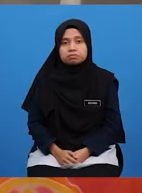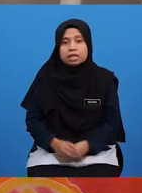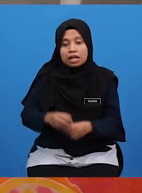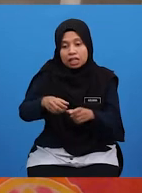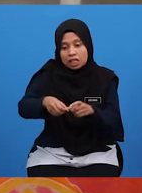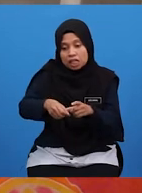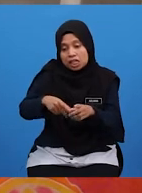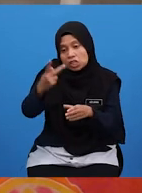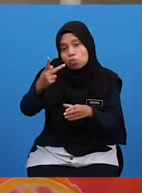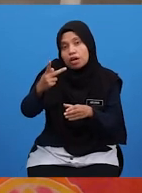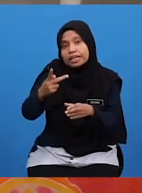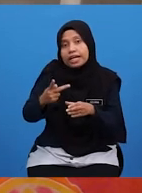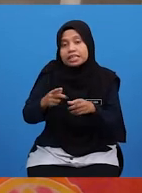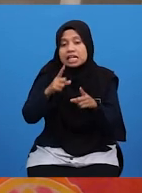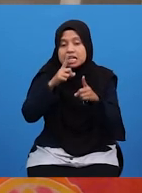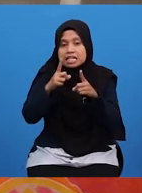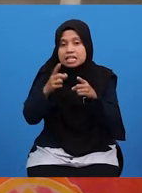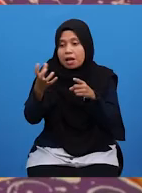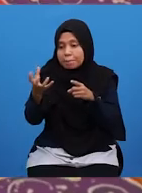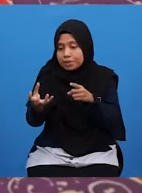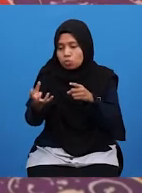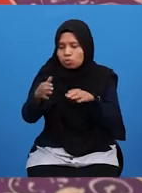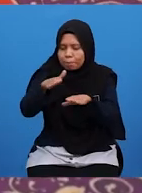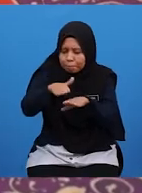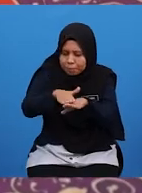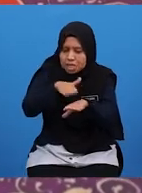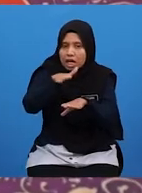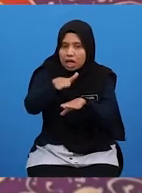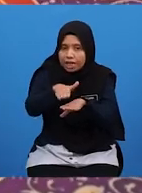Tarik keluar lilin beku perlahan-lahan.